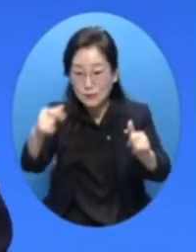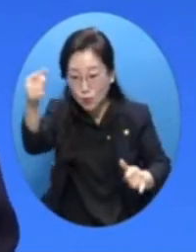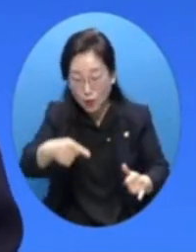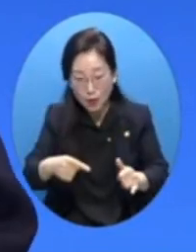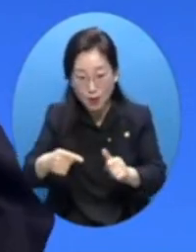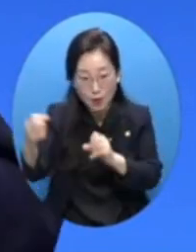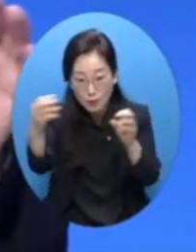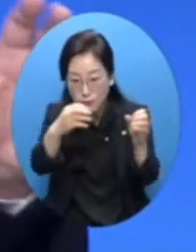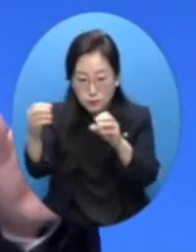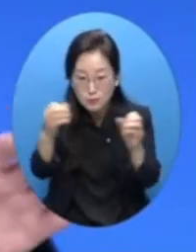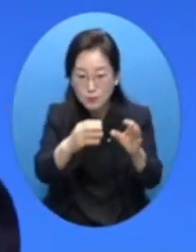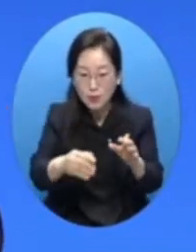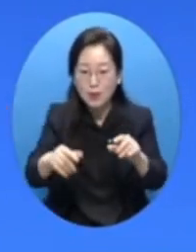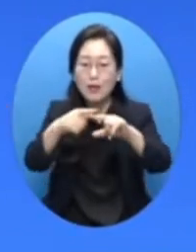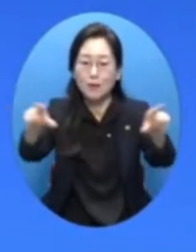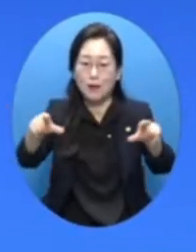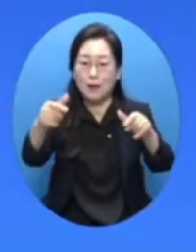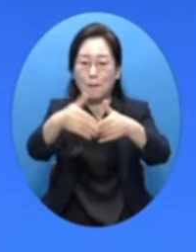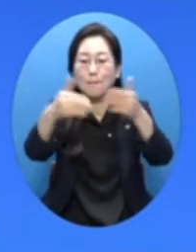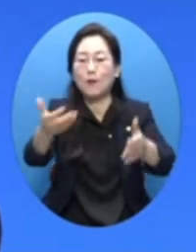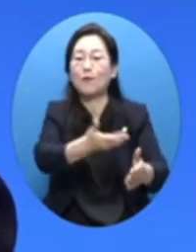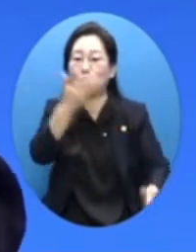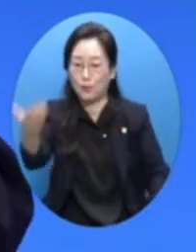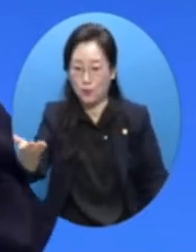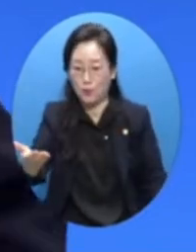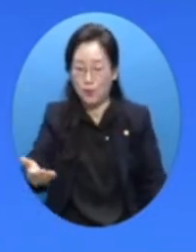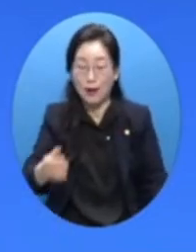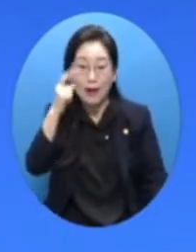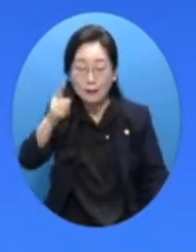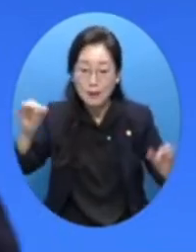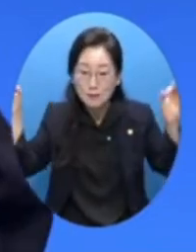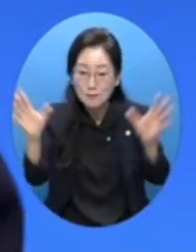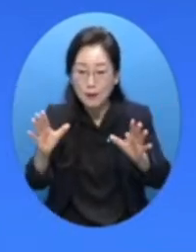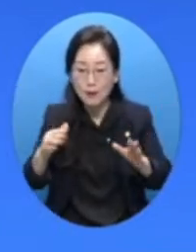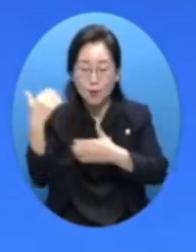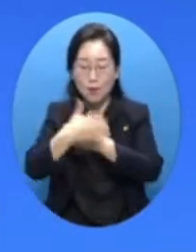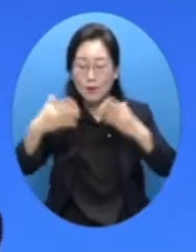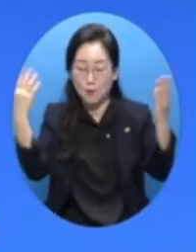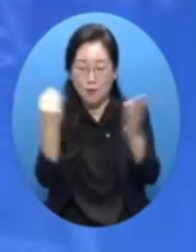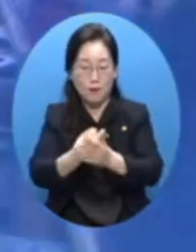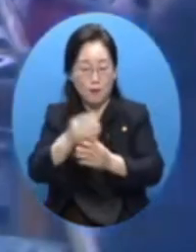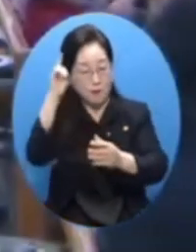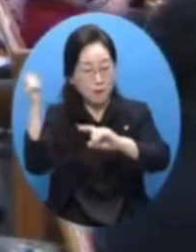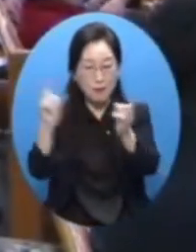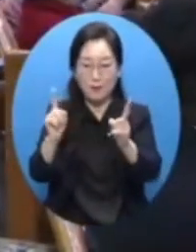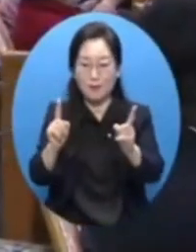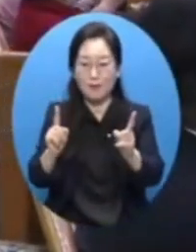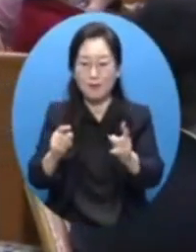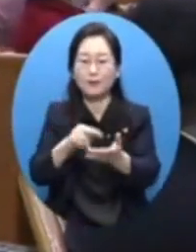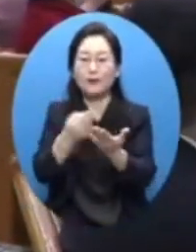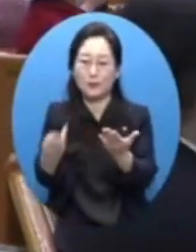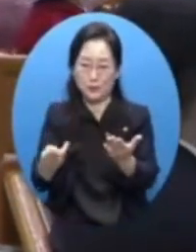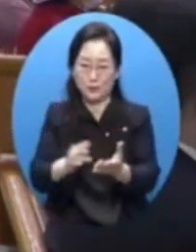하고 일반 병실에 옮겨서 치료를 받다가 한 달 만에 완전히 건강하게 되어서 퇴원했습니다.